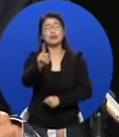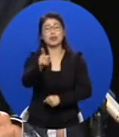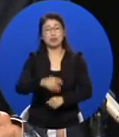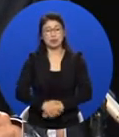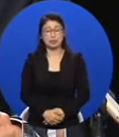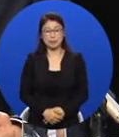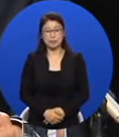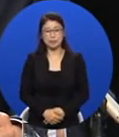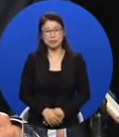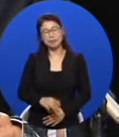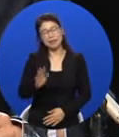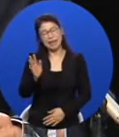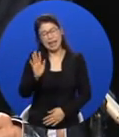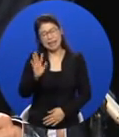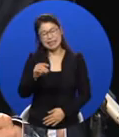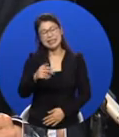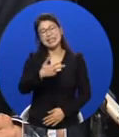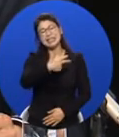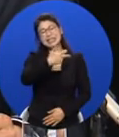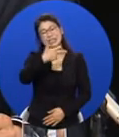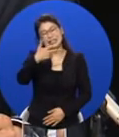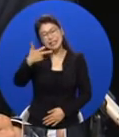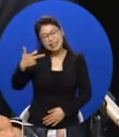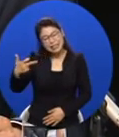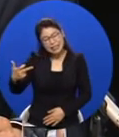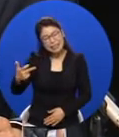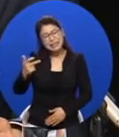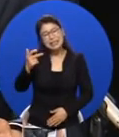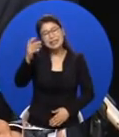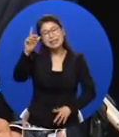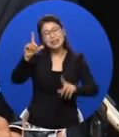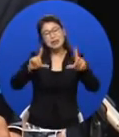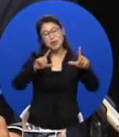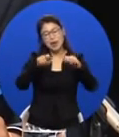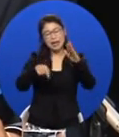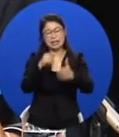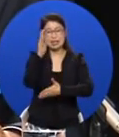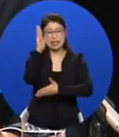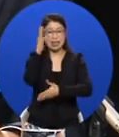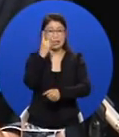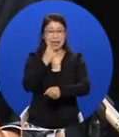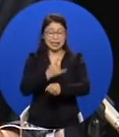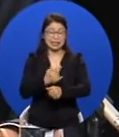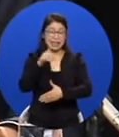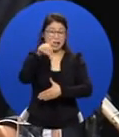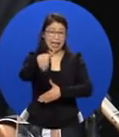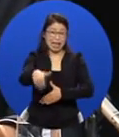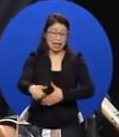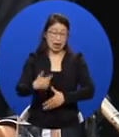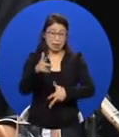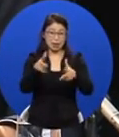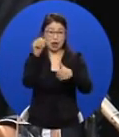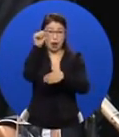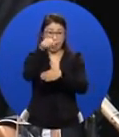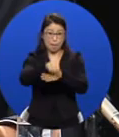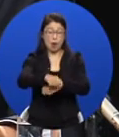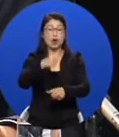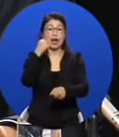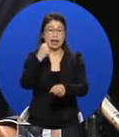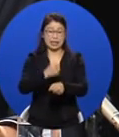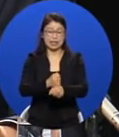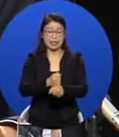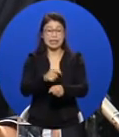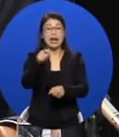큰 틀에서 이야기를 하셔야 되지. 큰 틀이란 게 뭡니까? 개발사업을 하든 아니면 또 신규 뭐